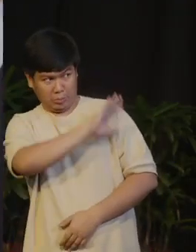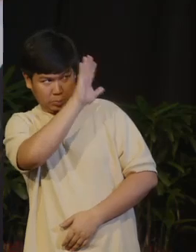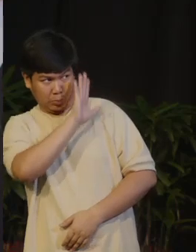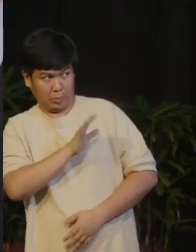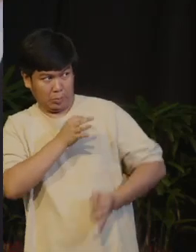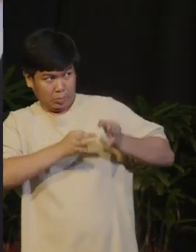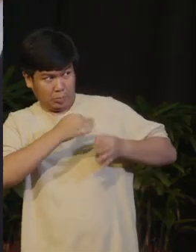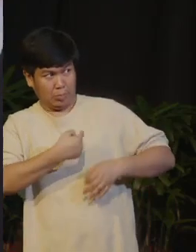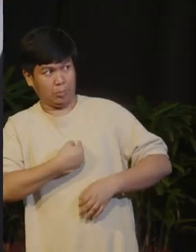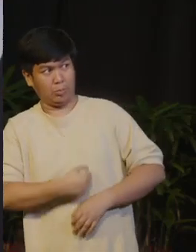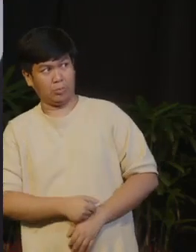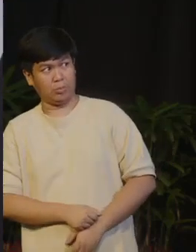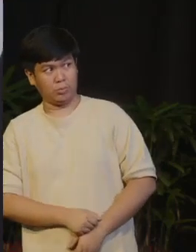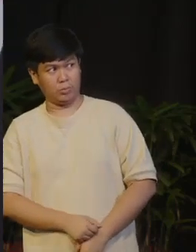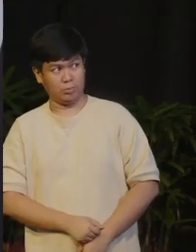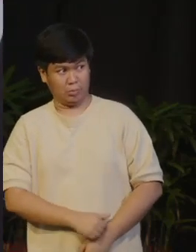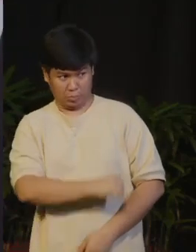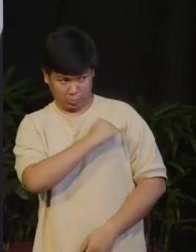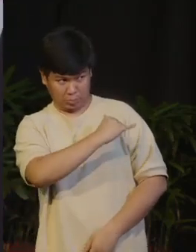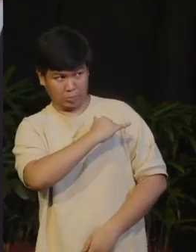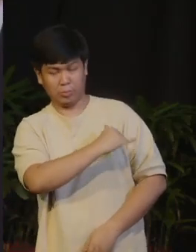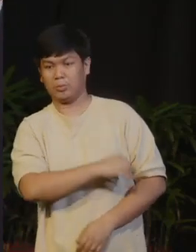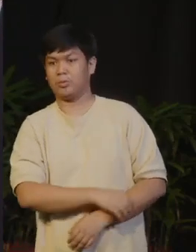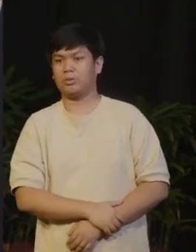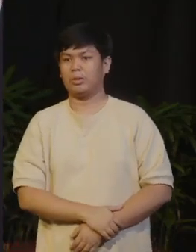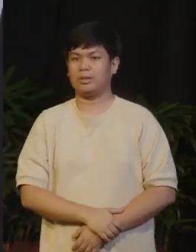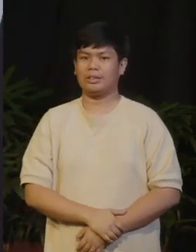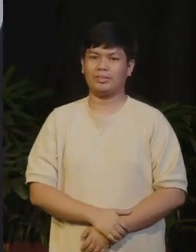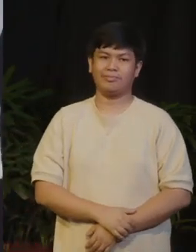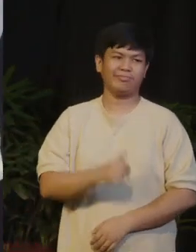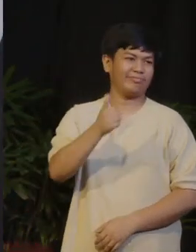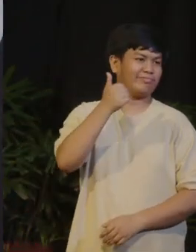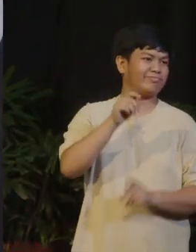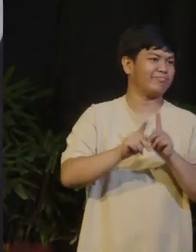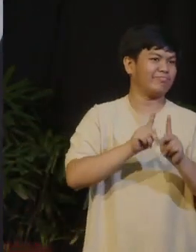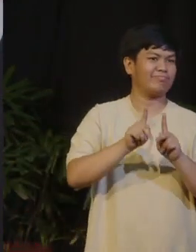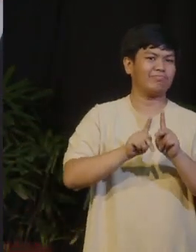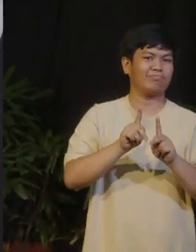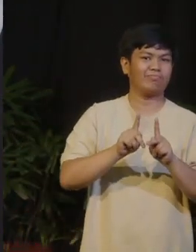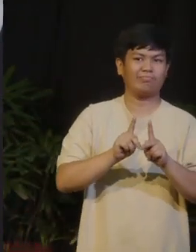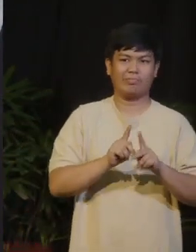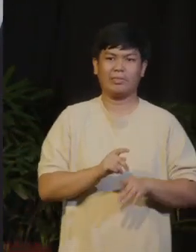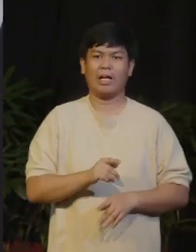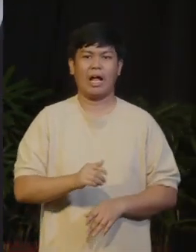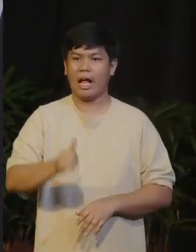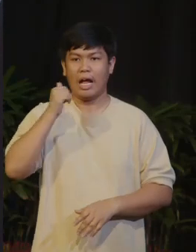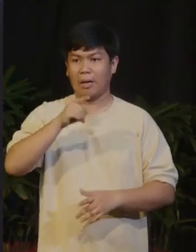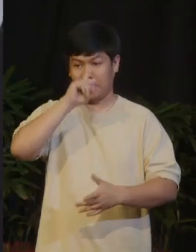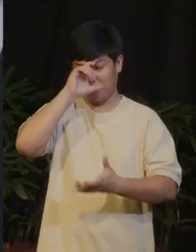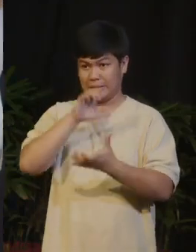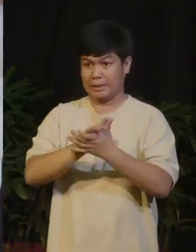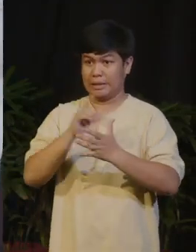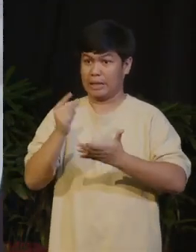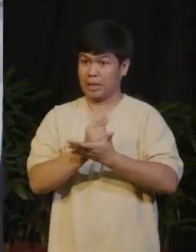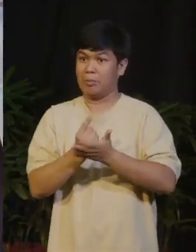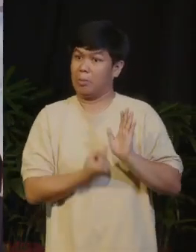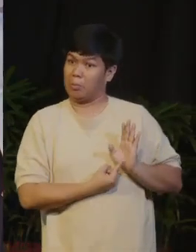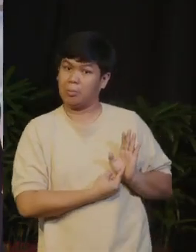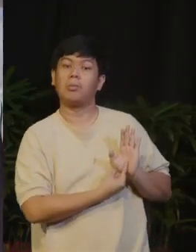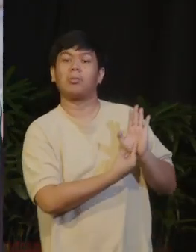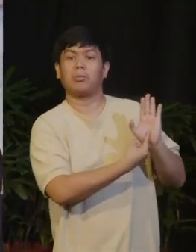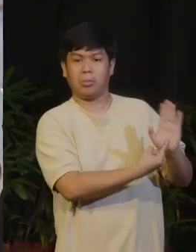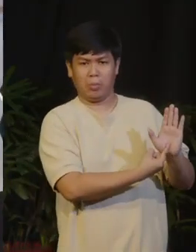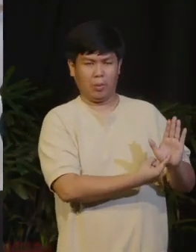judged." Yan ang paborito nilang pangsanggalang sa mga lumalapit sa kanila na